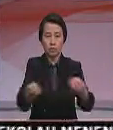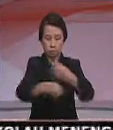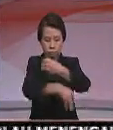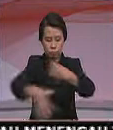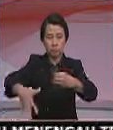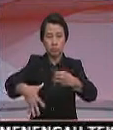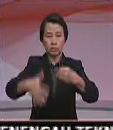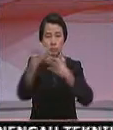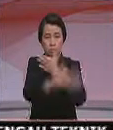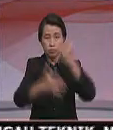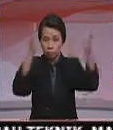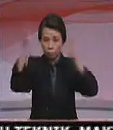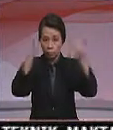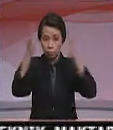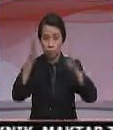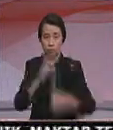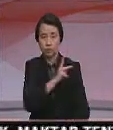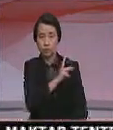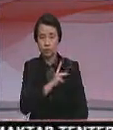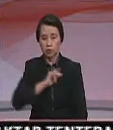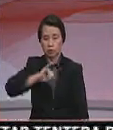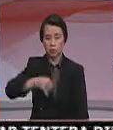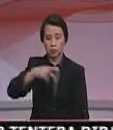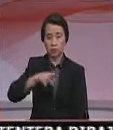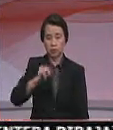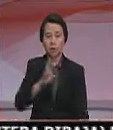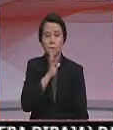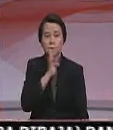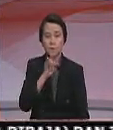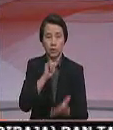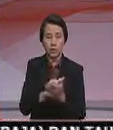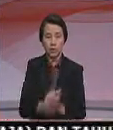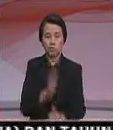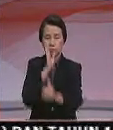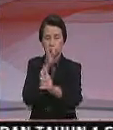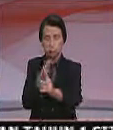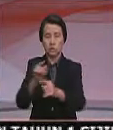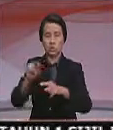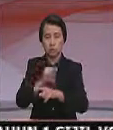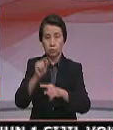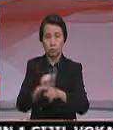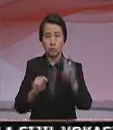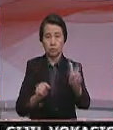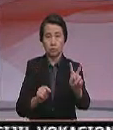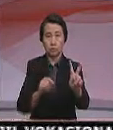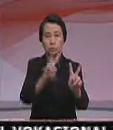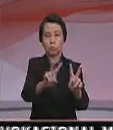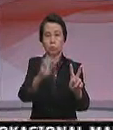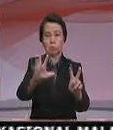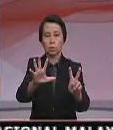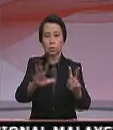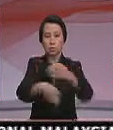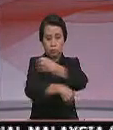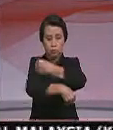seluruh negara. Ketua Pengarah JPN Dato' Roslin Jusoh berkata ia disasarkan untuk digunakan di 225